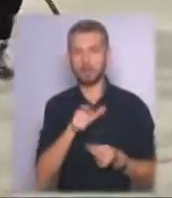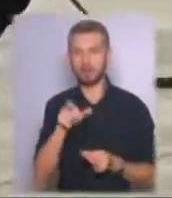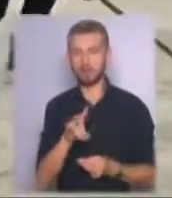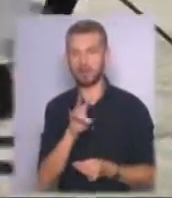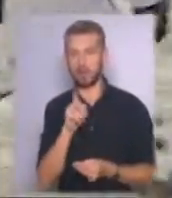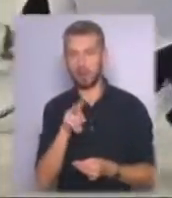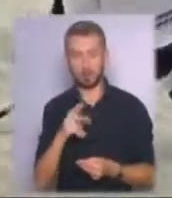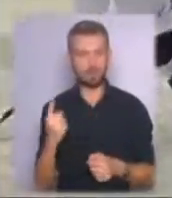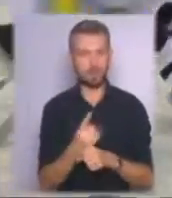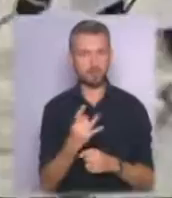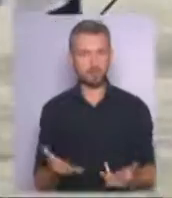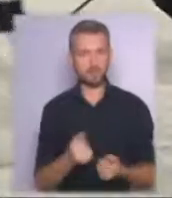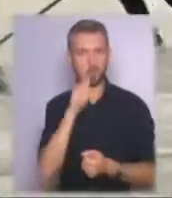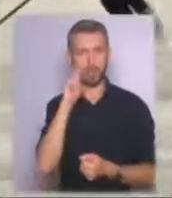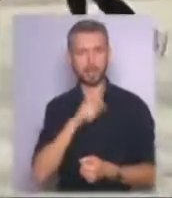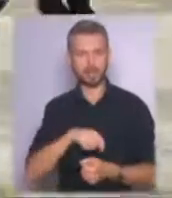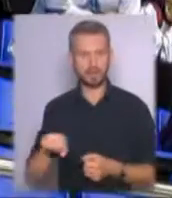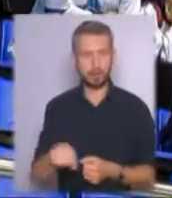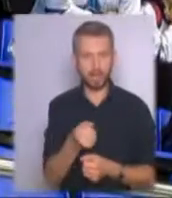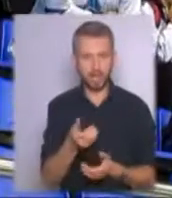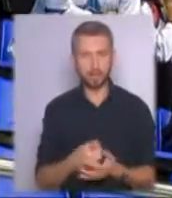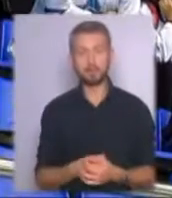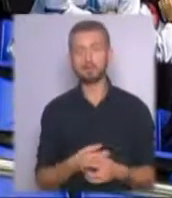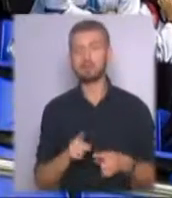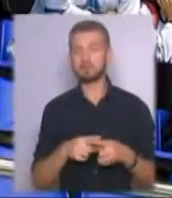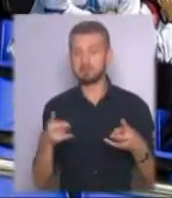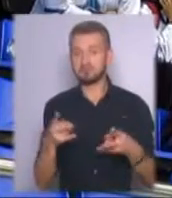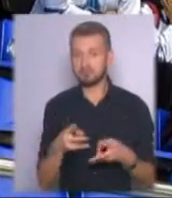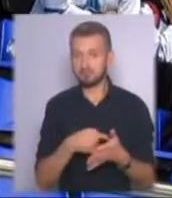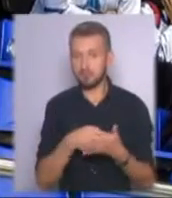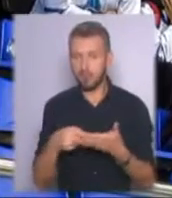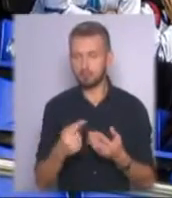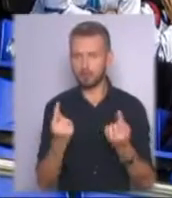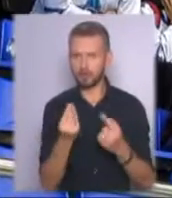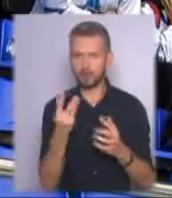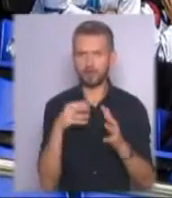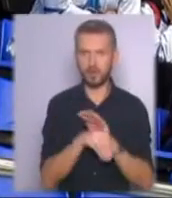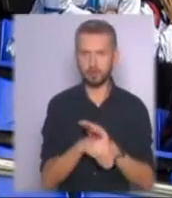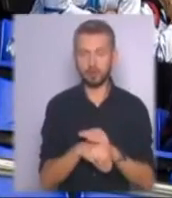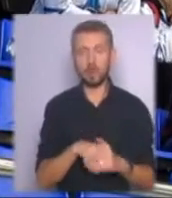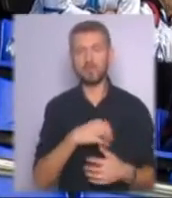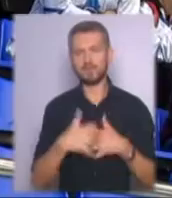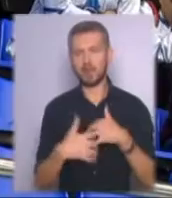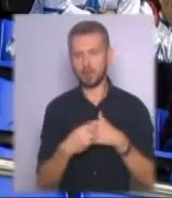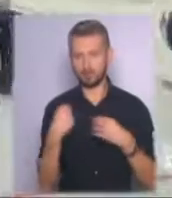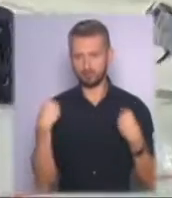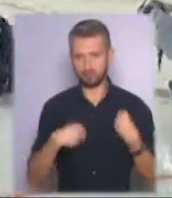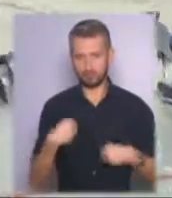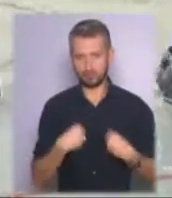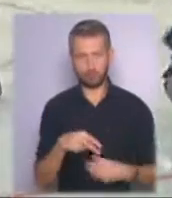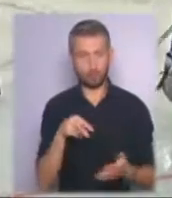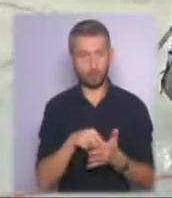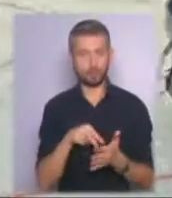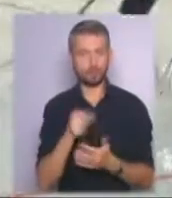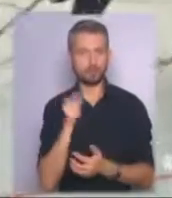вперше підтримала український хокей. Варто зазначити, що це значний внесок, адже комплект форми у середньому коштує $1000 і